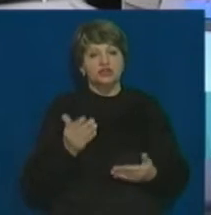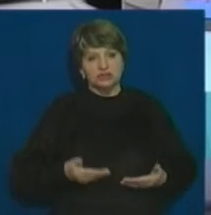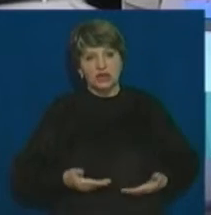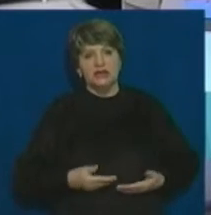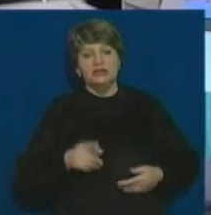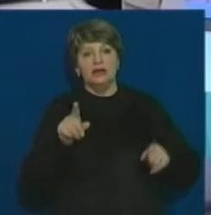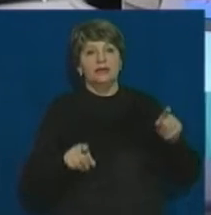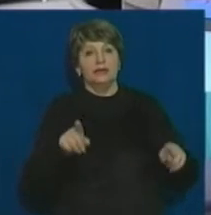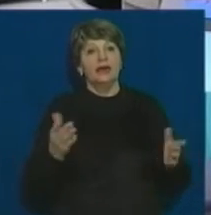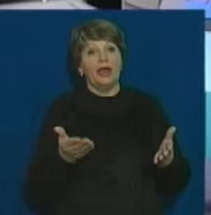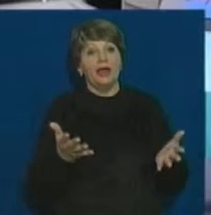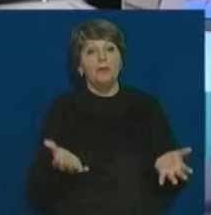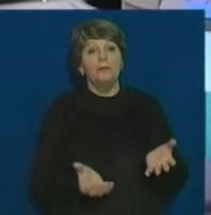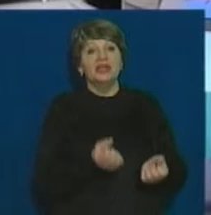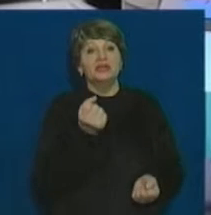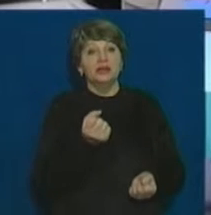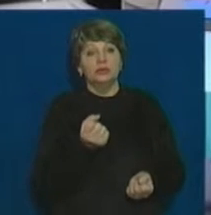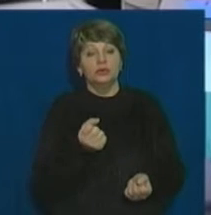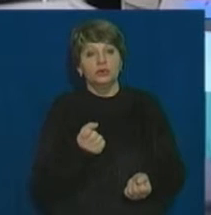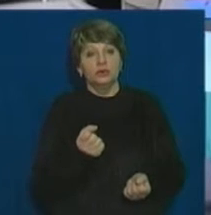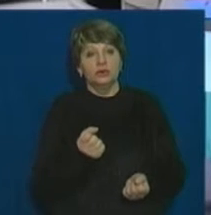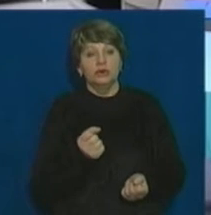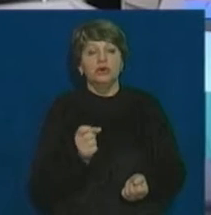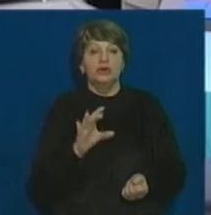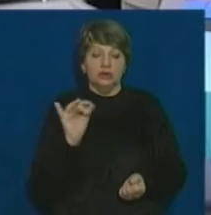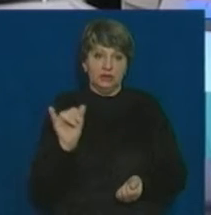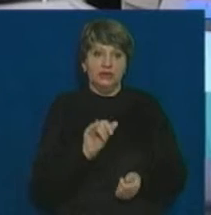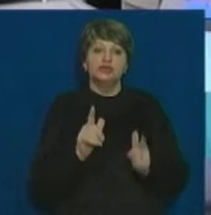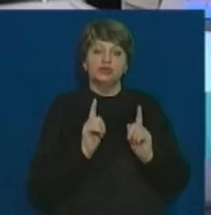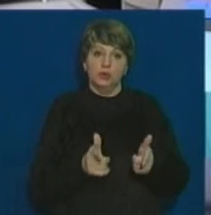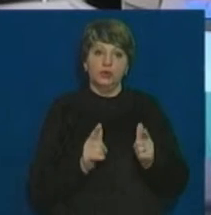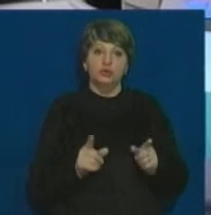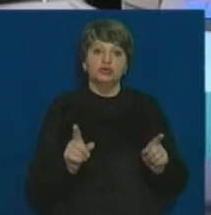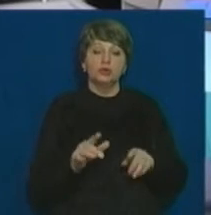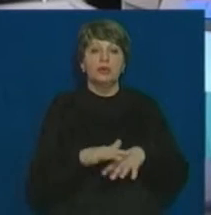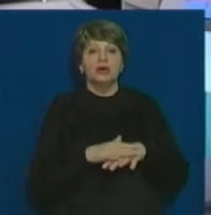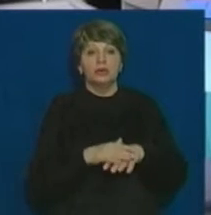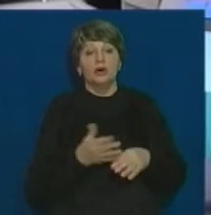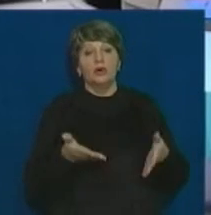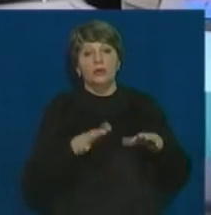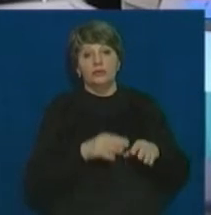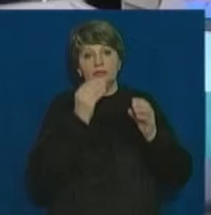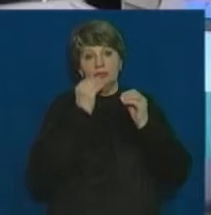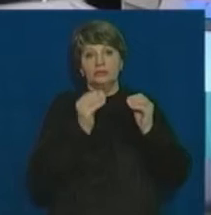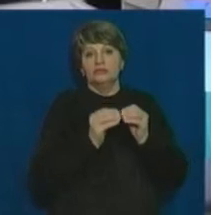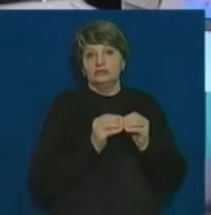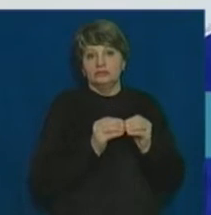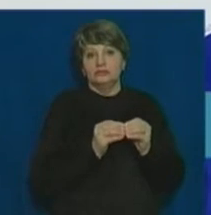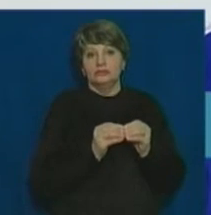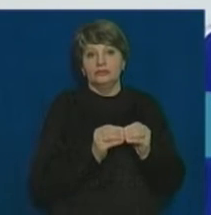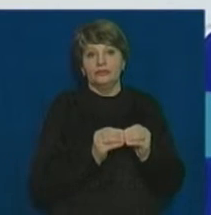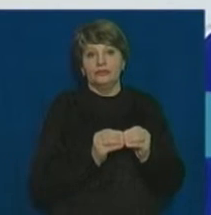які підтримують те, щоб і зголосилися про те, щоб ринок там залишався, ярмарок,